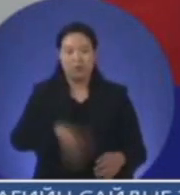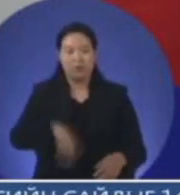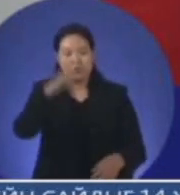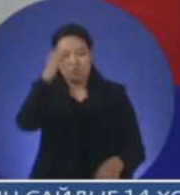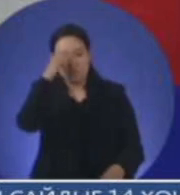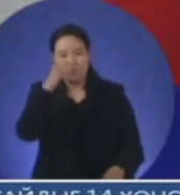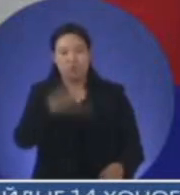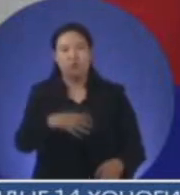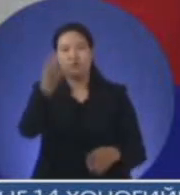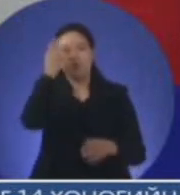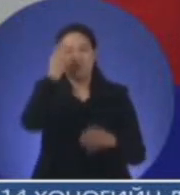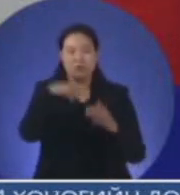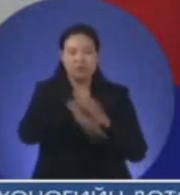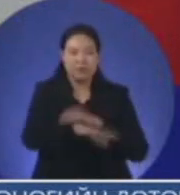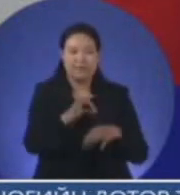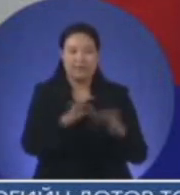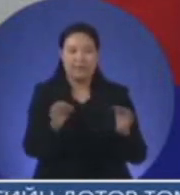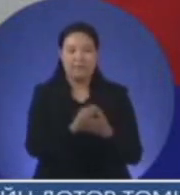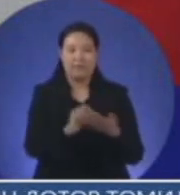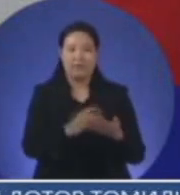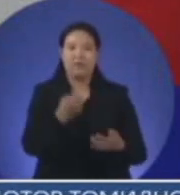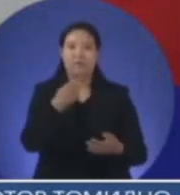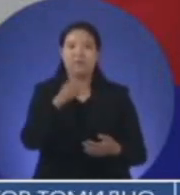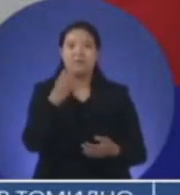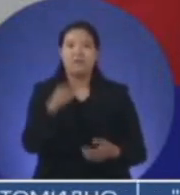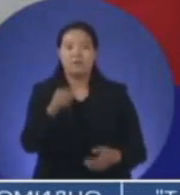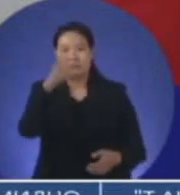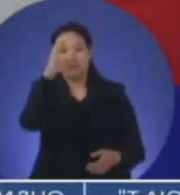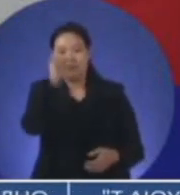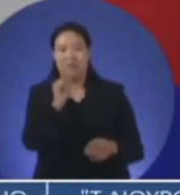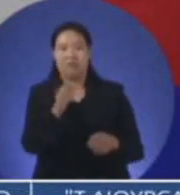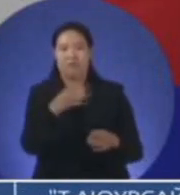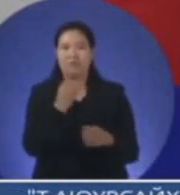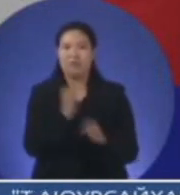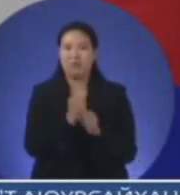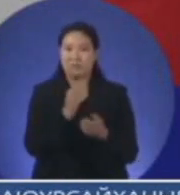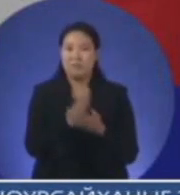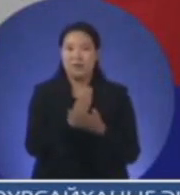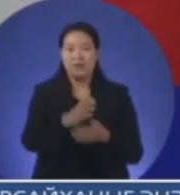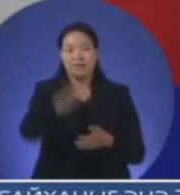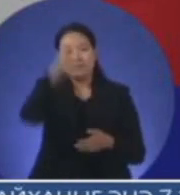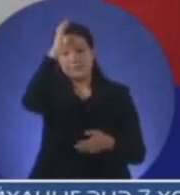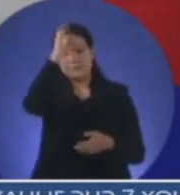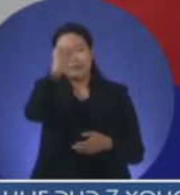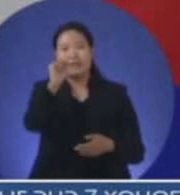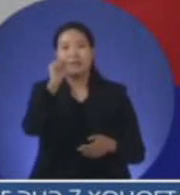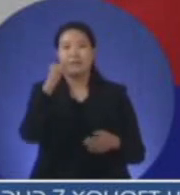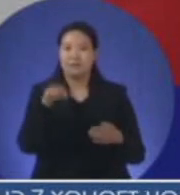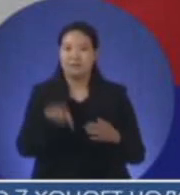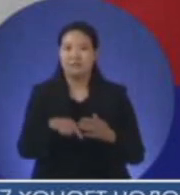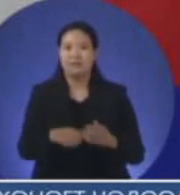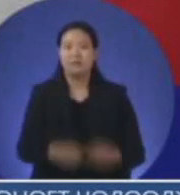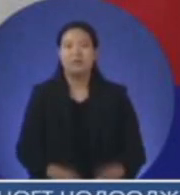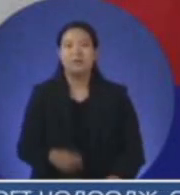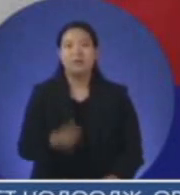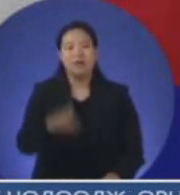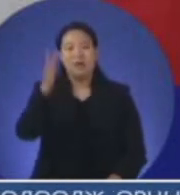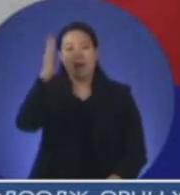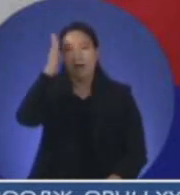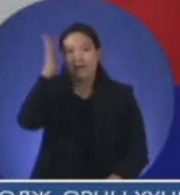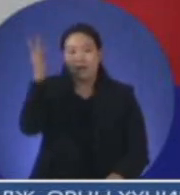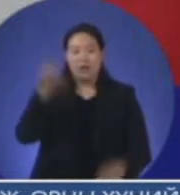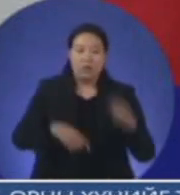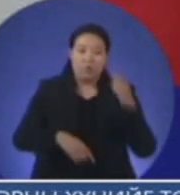чиг нарах ч юм уу дид сайд гэл одоо ингээ манах чинь ингээ явчлаа ш. Энэ ерөнхий сайда өнөө гадаад Монголын